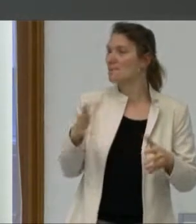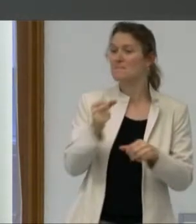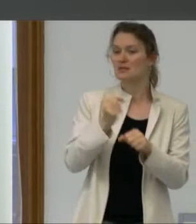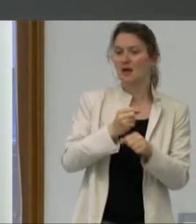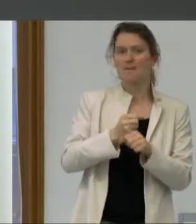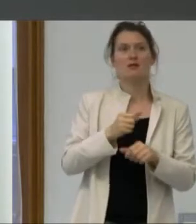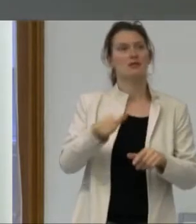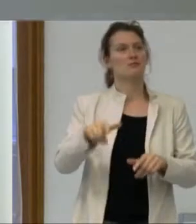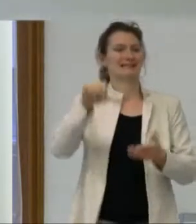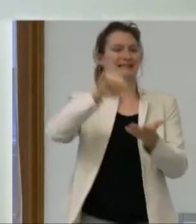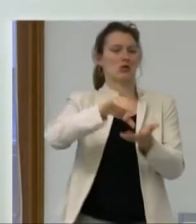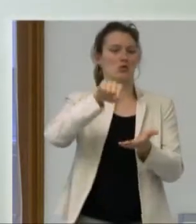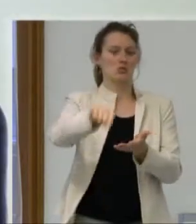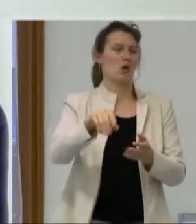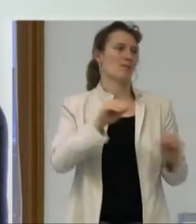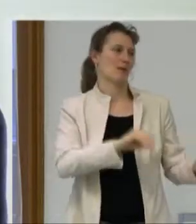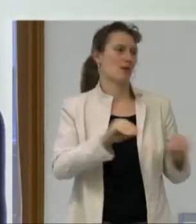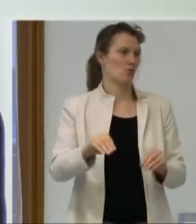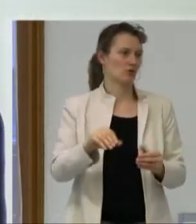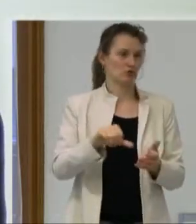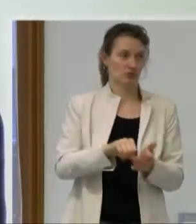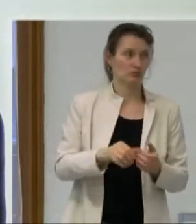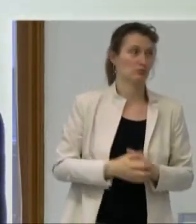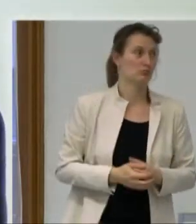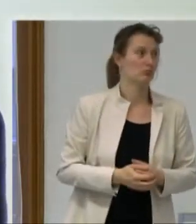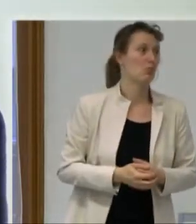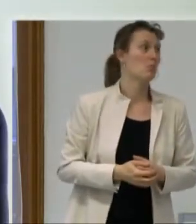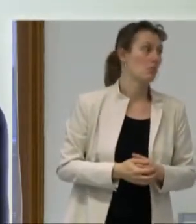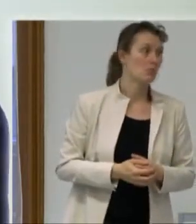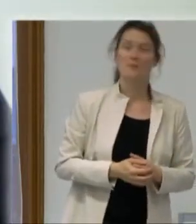Mitarbeit in pädagogischen Zentren, sich erwerben können.